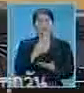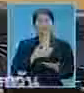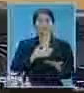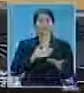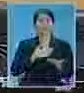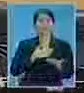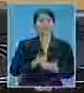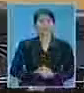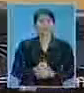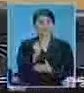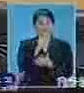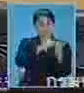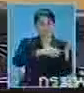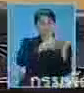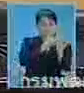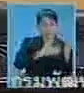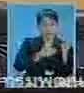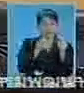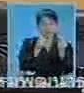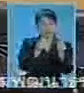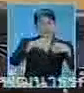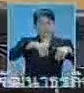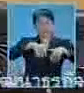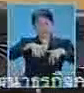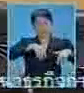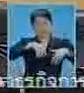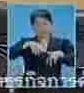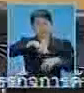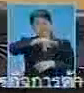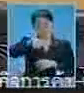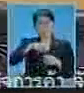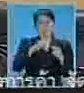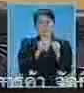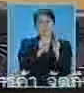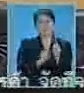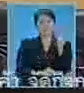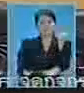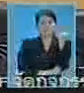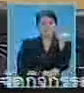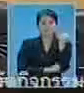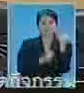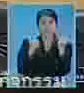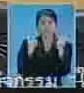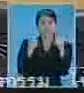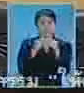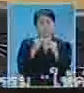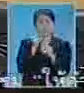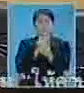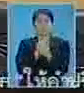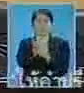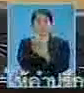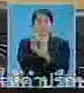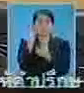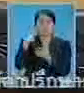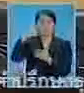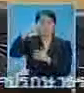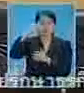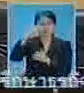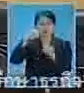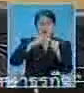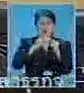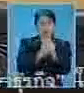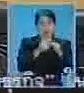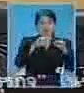ะมีนโยบายให้พี่น้องประชาชนที่ยากจนใช้ไฟฟ้าน้อยต่ำกว่า90หน่วย